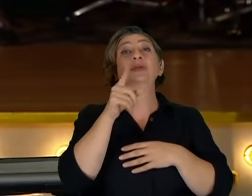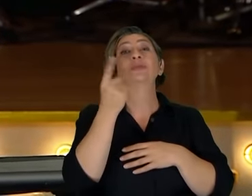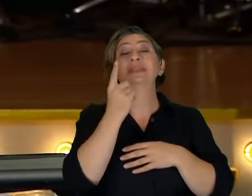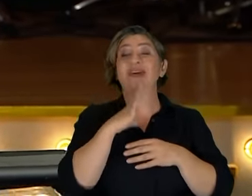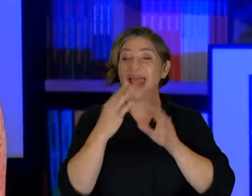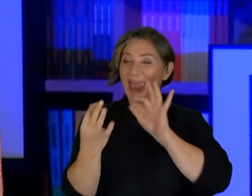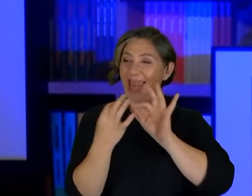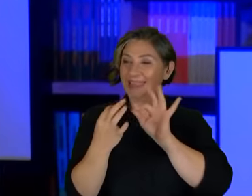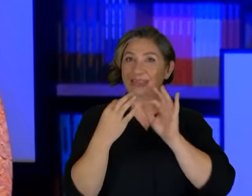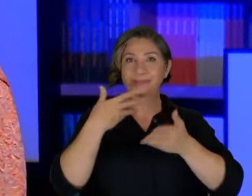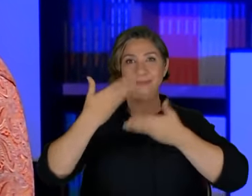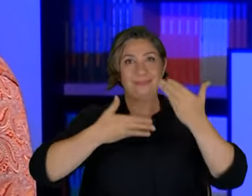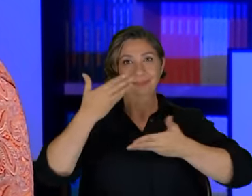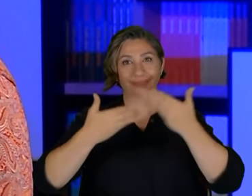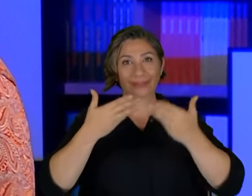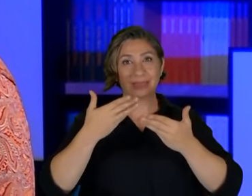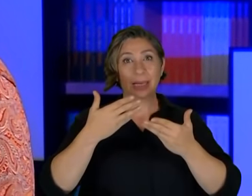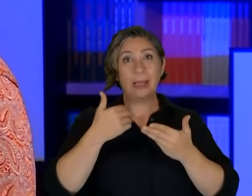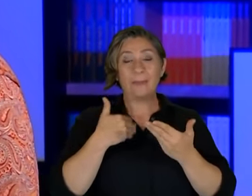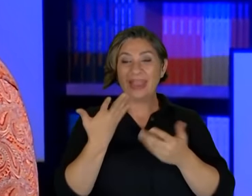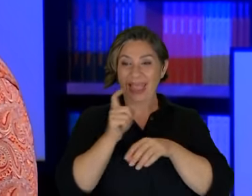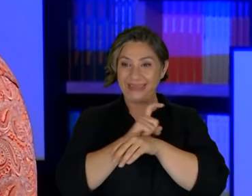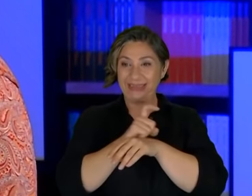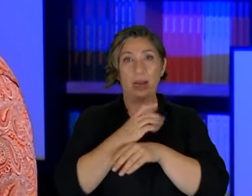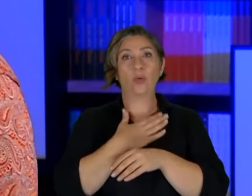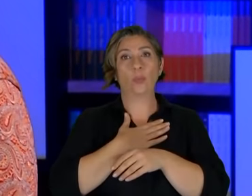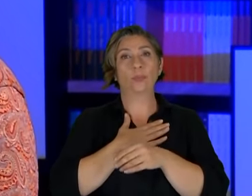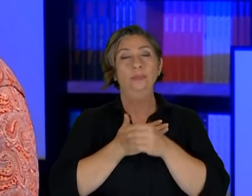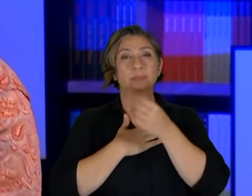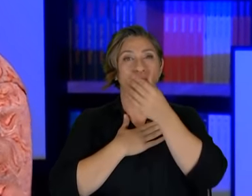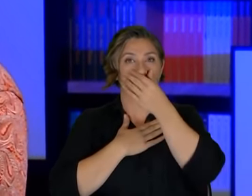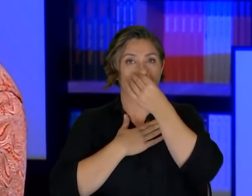burada iletişimden bahsettik ya. Ben neye sinirleniyorum?